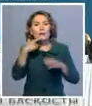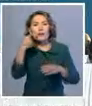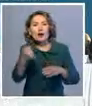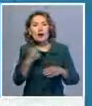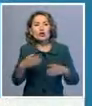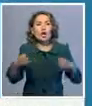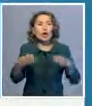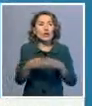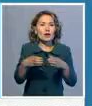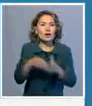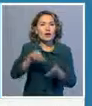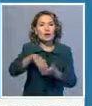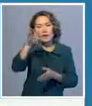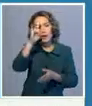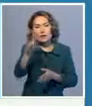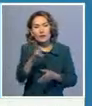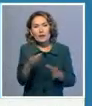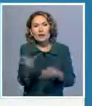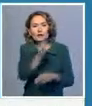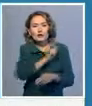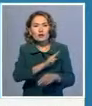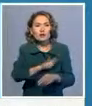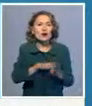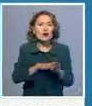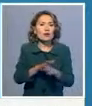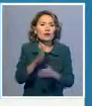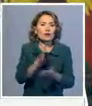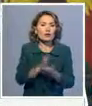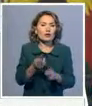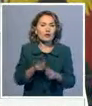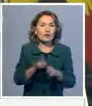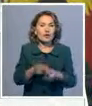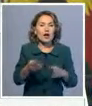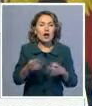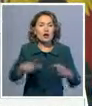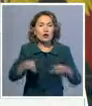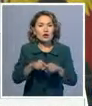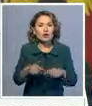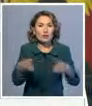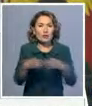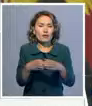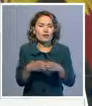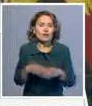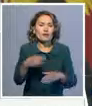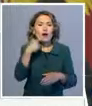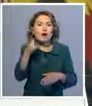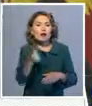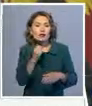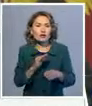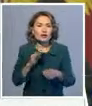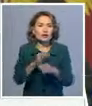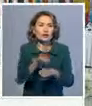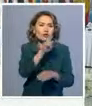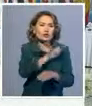халықаралық ардагерлер ұйымының өкілдерінің Қазақстандағы әріптестеріне берген бағасы осындай болды. Аталған ұйымның құрамы ұлғайды. Жалпы ардагерлер құқын